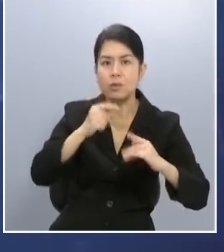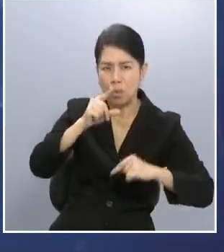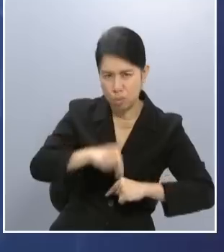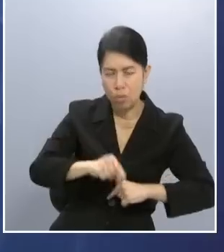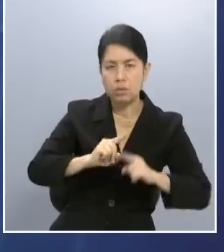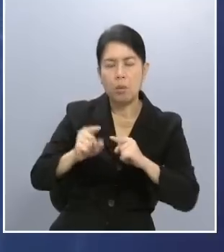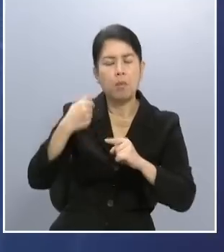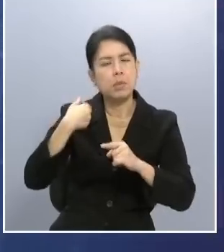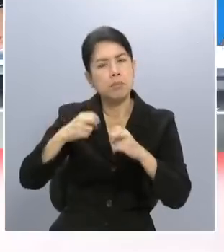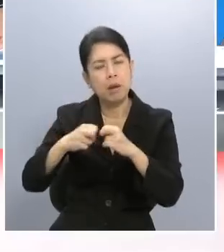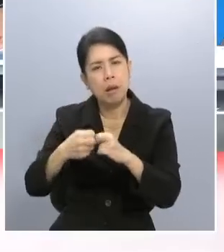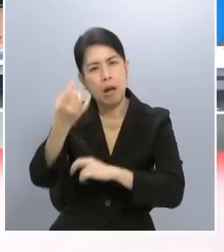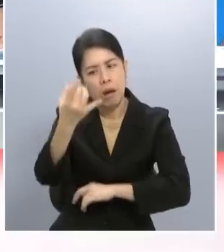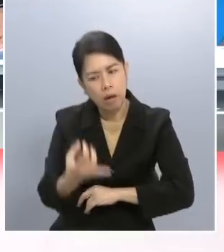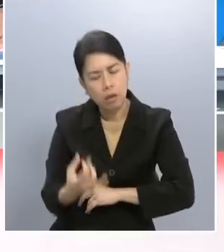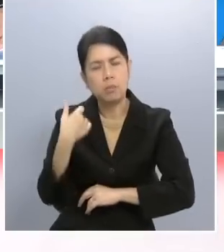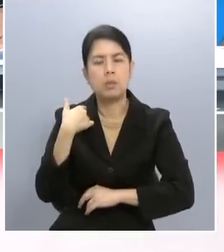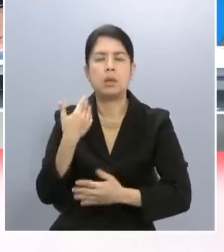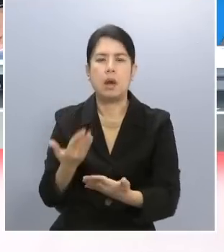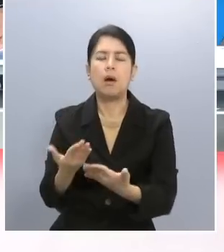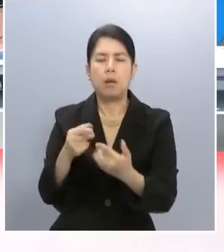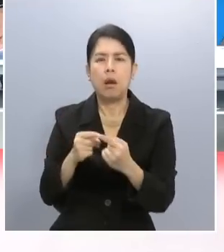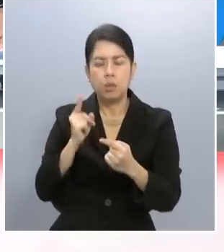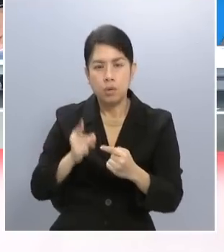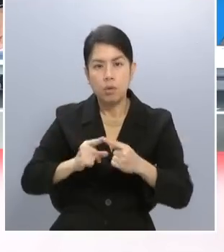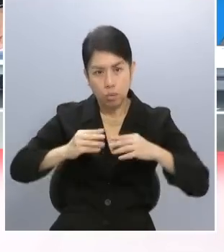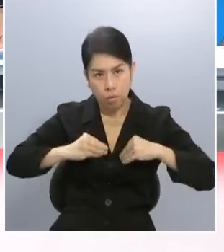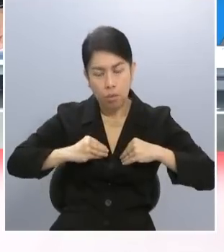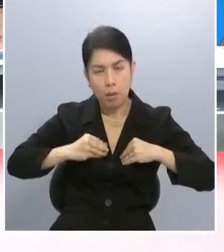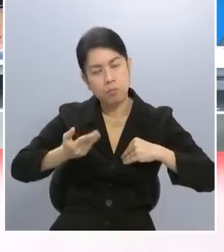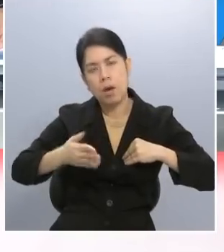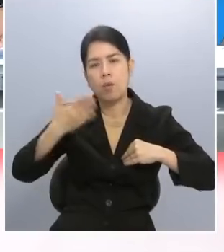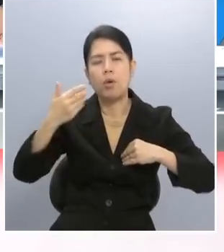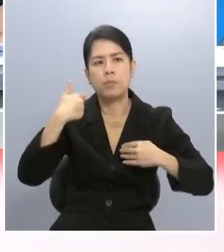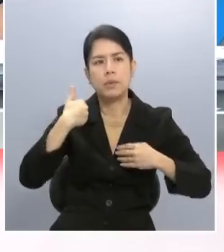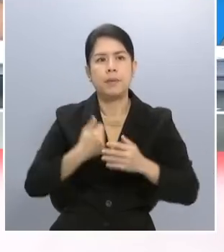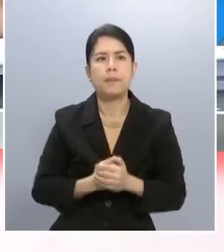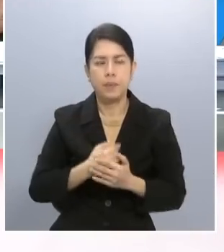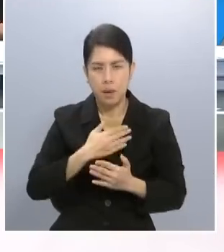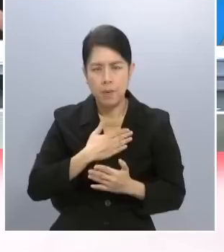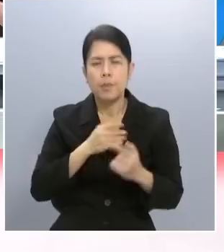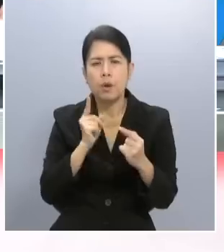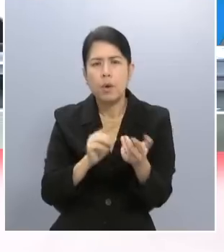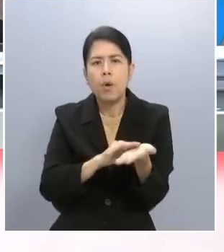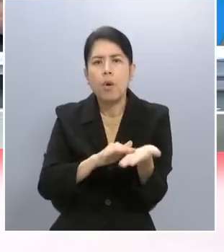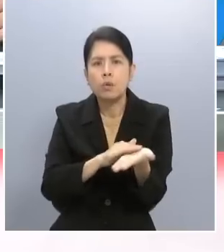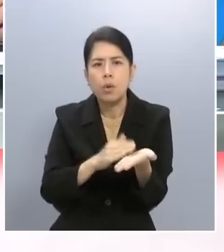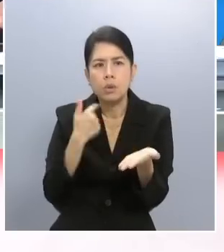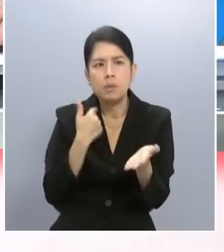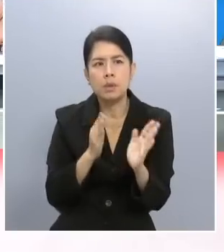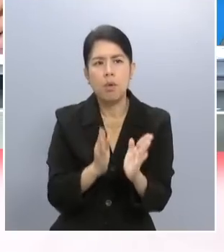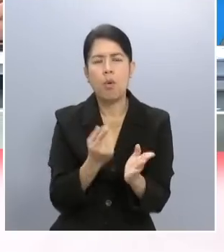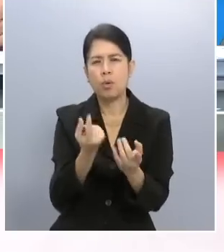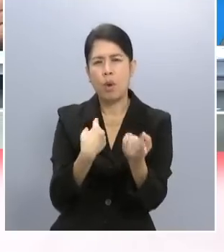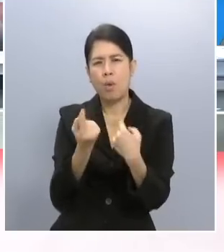นี้แบบนี้อะไรอย่างเงี้ยว่าจะไปเจอเหตุการณ์ที่เจ้าของเดิมแต่ยังไม่ย้ายออกก็ต้องขออภัยหลายๆท่านที่พยายามต่อบ้านผมเข้ามานะว่าแบบเฮ้ย